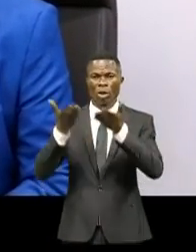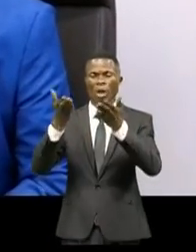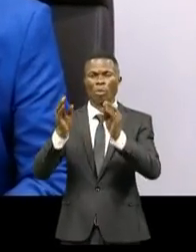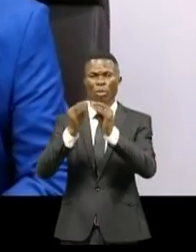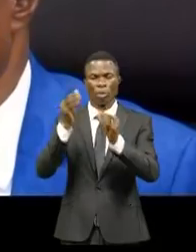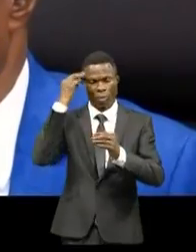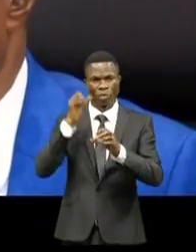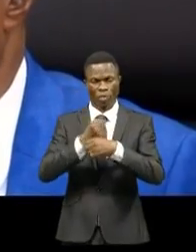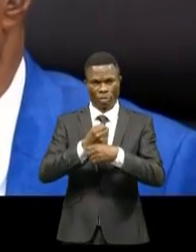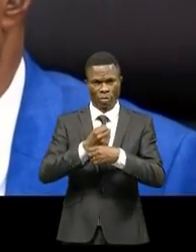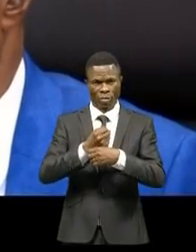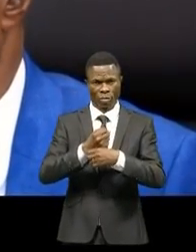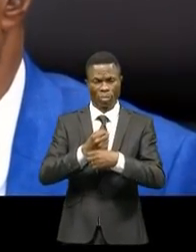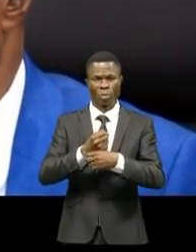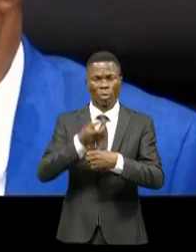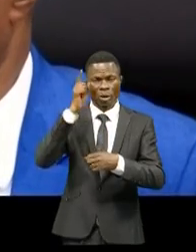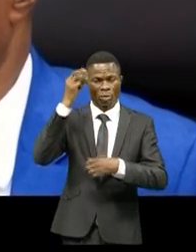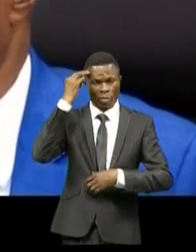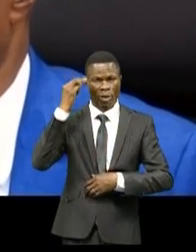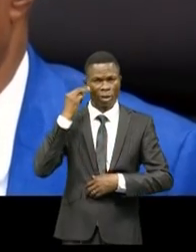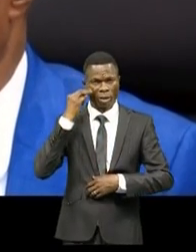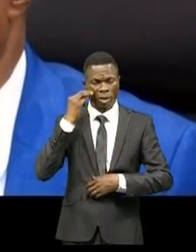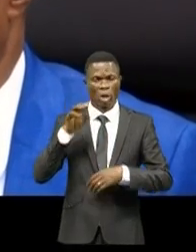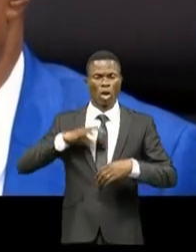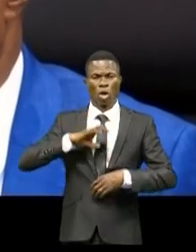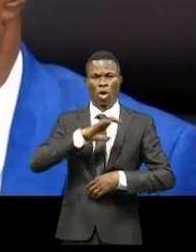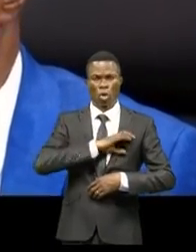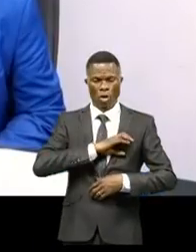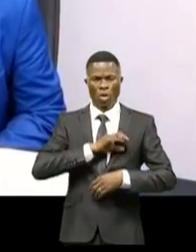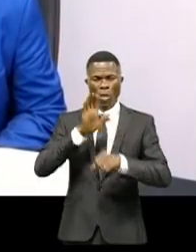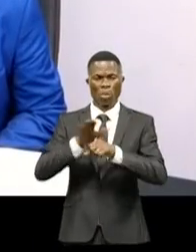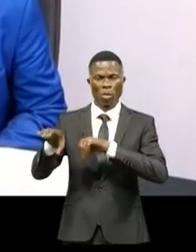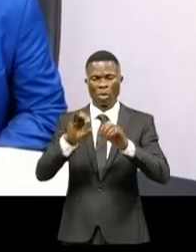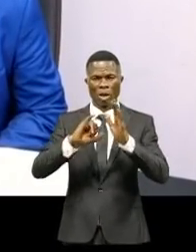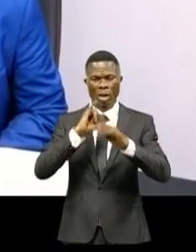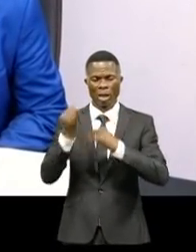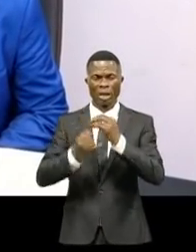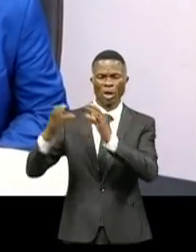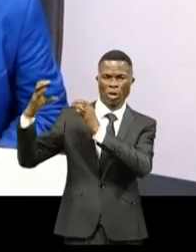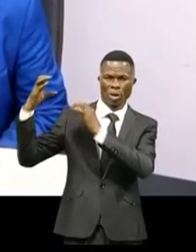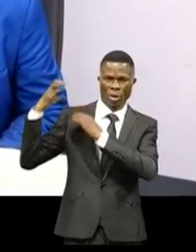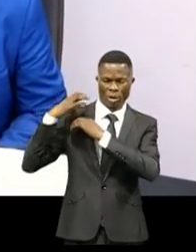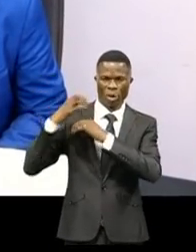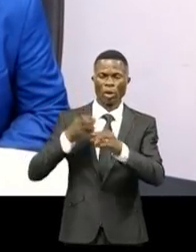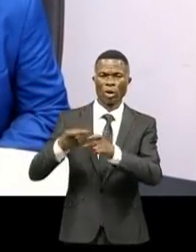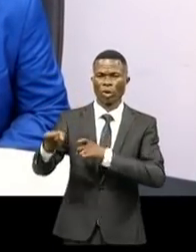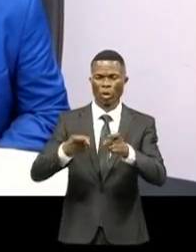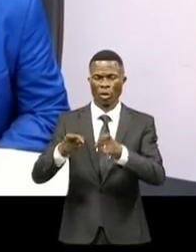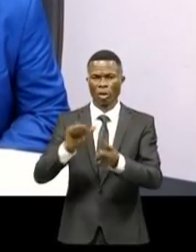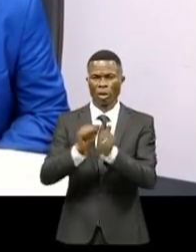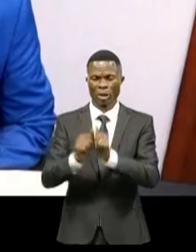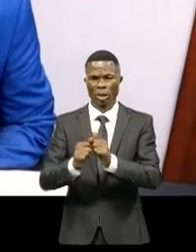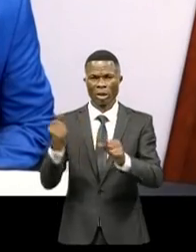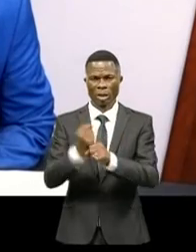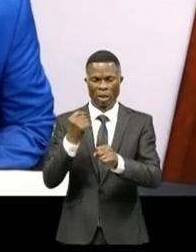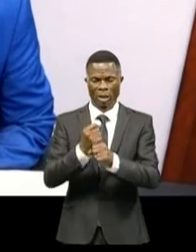Conseil la création sur décret par le Premier ministre d'un comité interministériel qui sera chargé du pilotage de la mise en